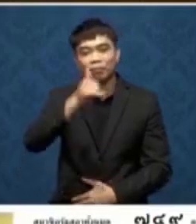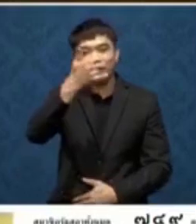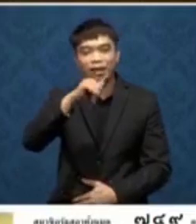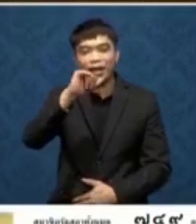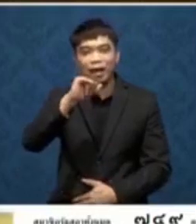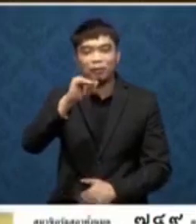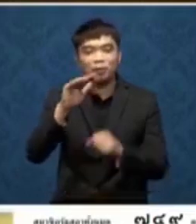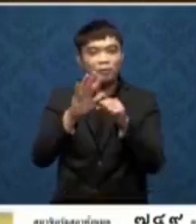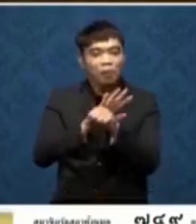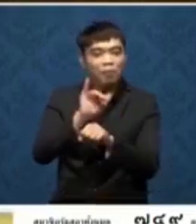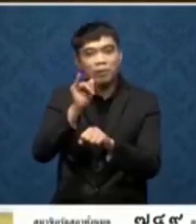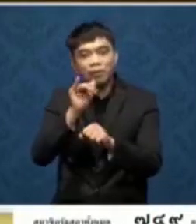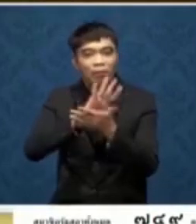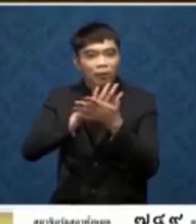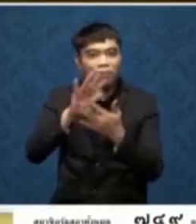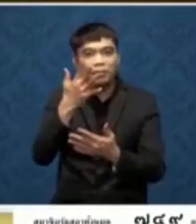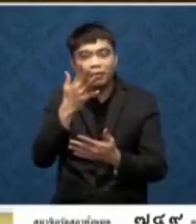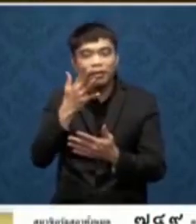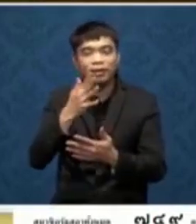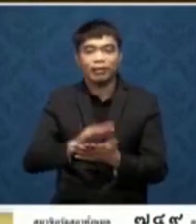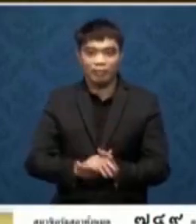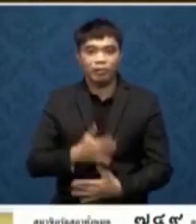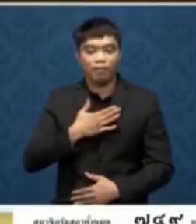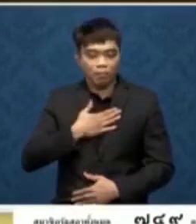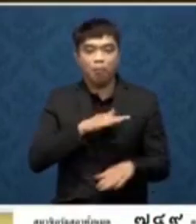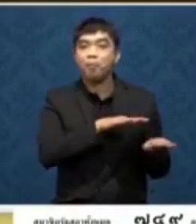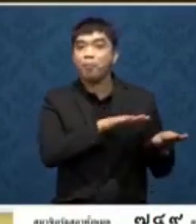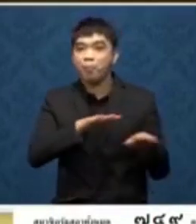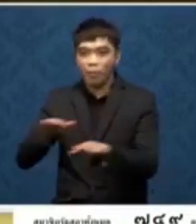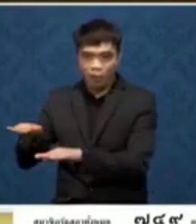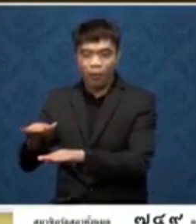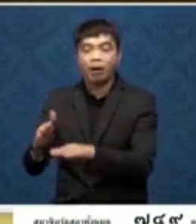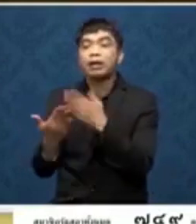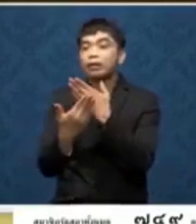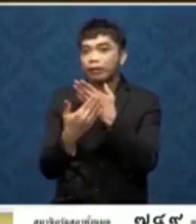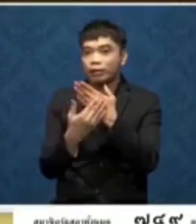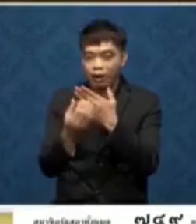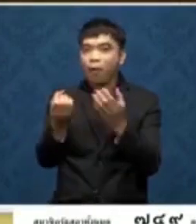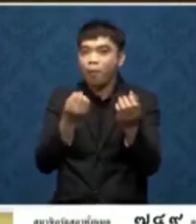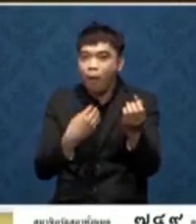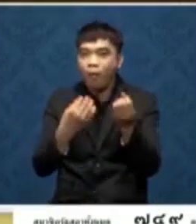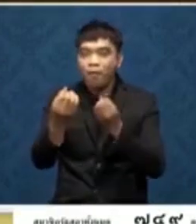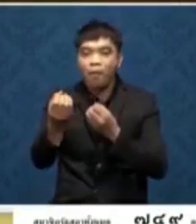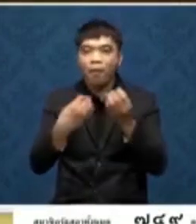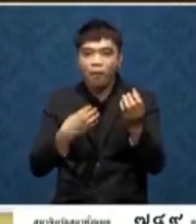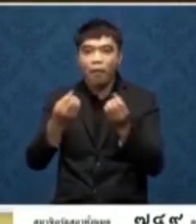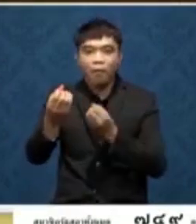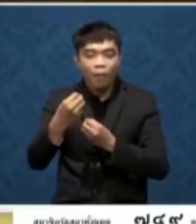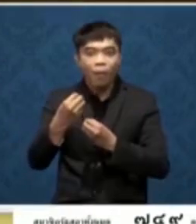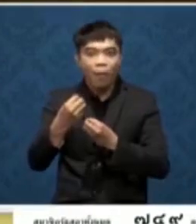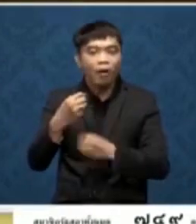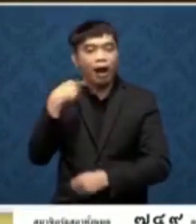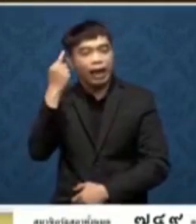างผมพร้อมที่จะรับความคิดเห็นการติช